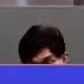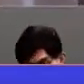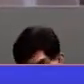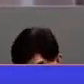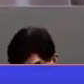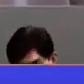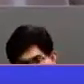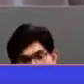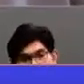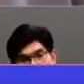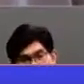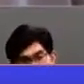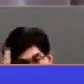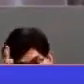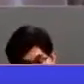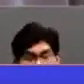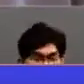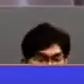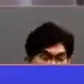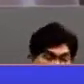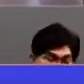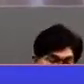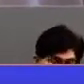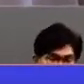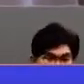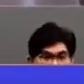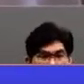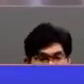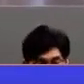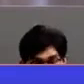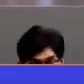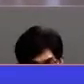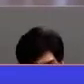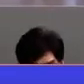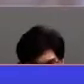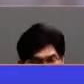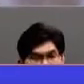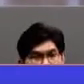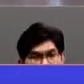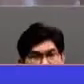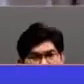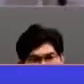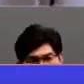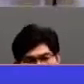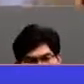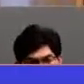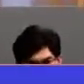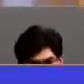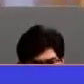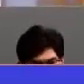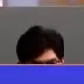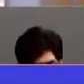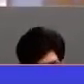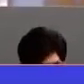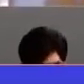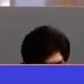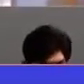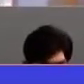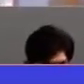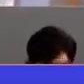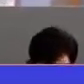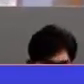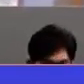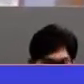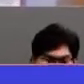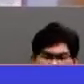10,000บาทผ่านจิทัล walletโดยใช้จ่ายจาก 3แหล่งเงินด้วยกันก็คือเงินที่จะเอามาใช้ในโครง